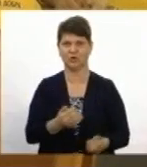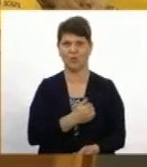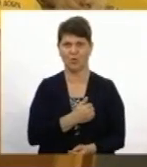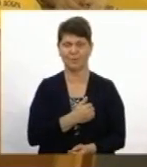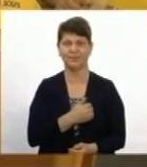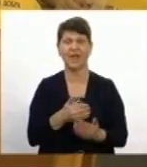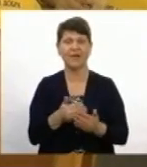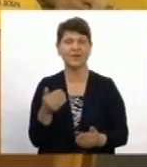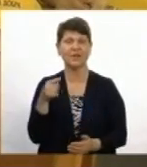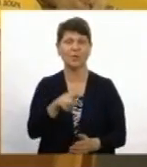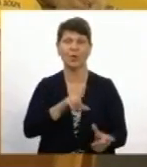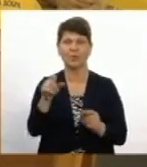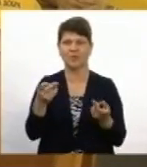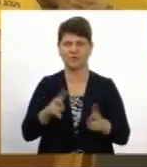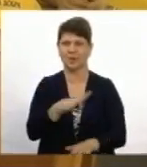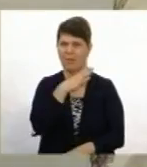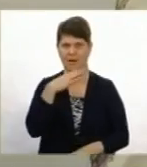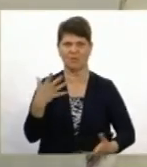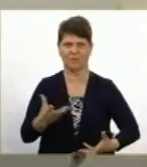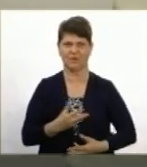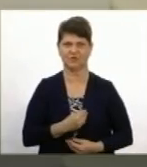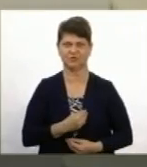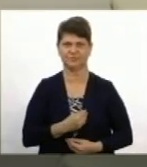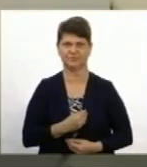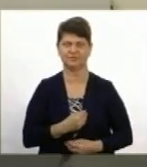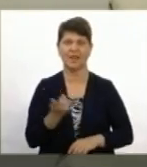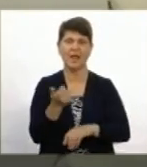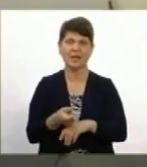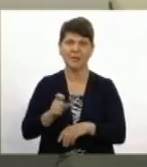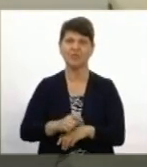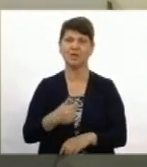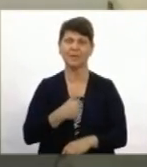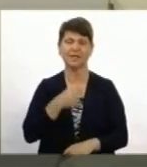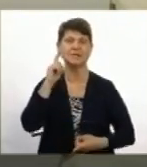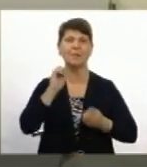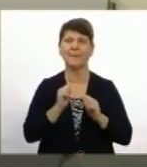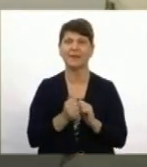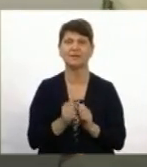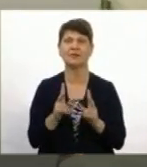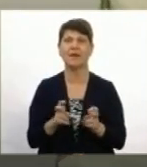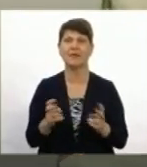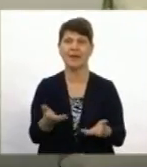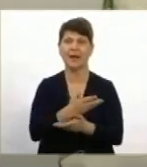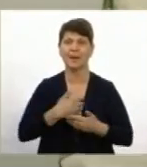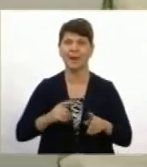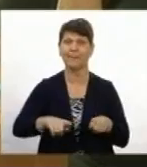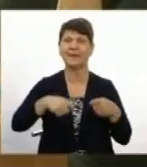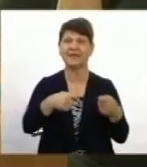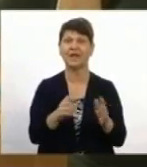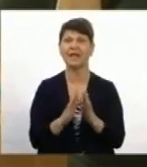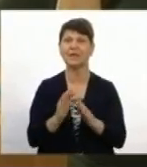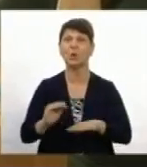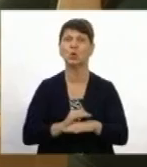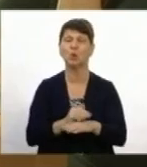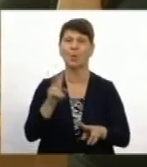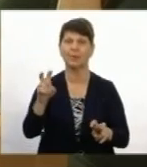тієї поїздки, каже, залишилось чимало вражень. Найбільше мені запам'яталось, як ми передавали книгу добра. Це не